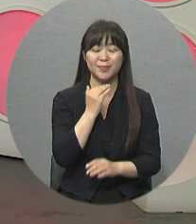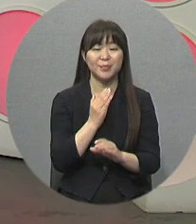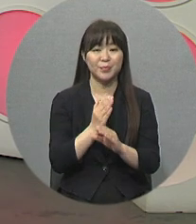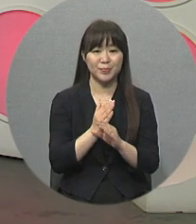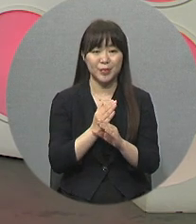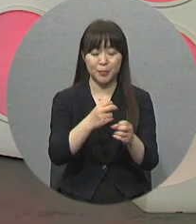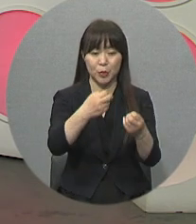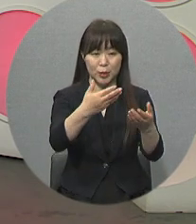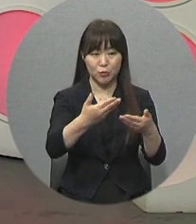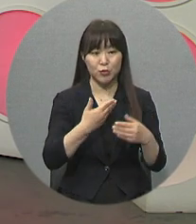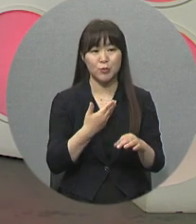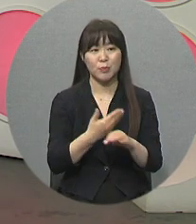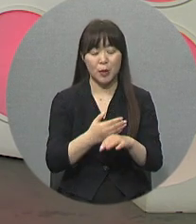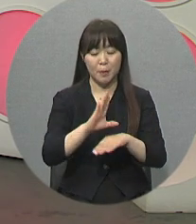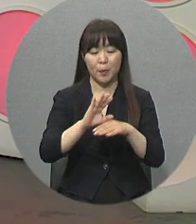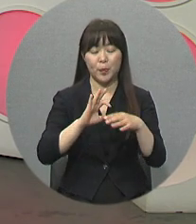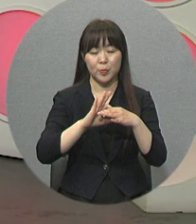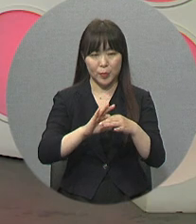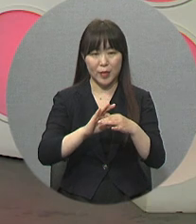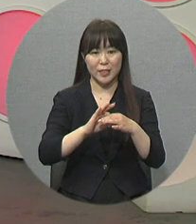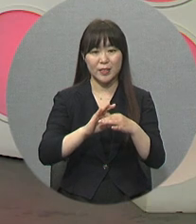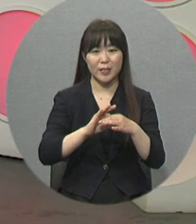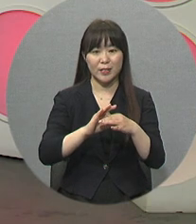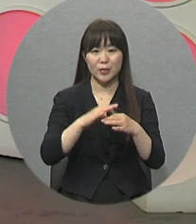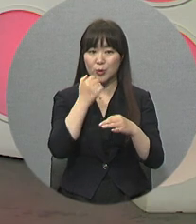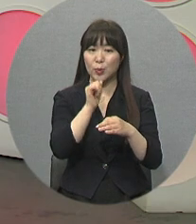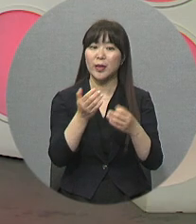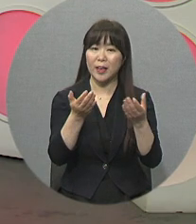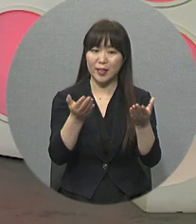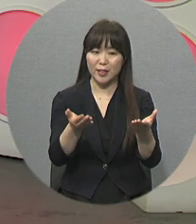방송국에 보내주시면 방송을 통해서 사연 신청